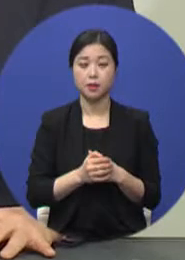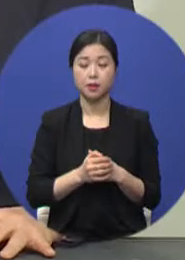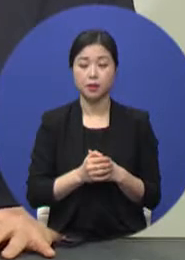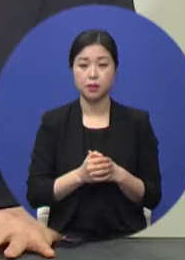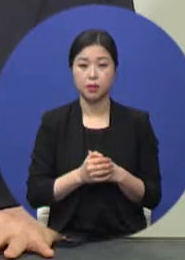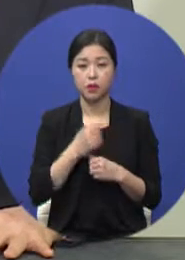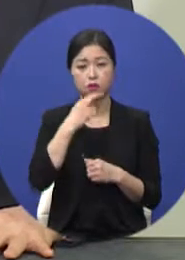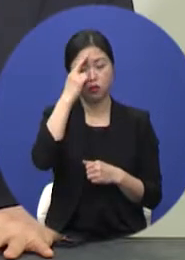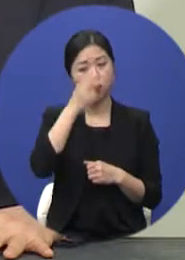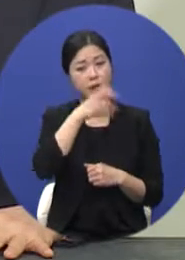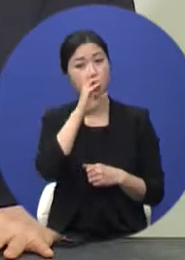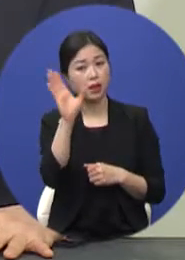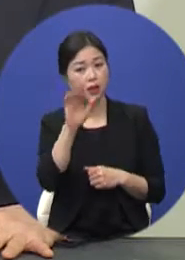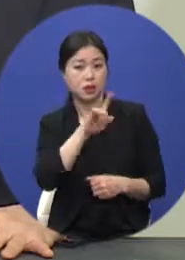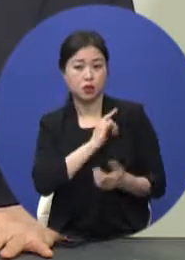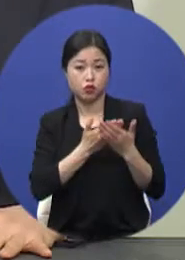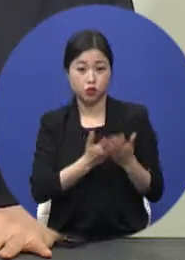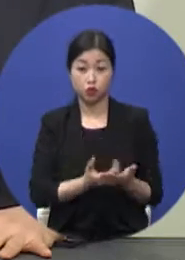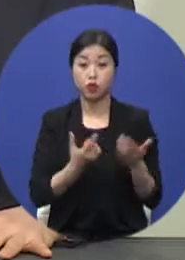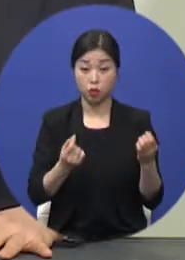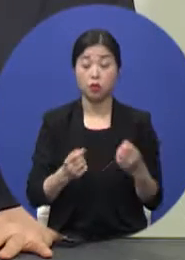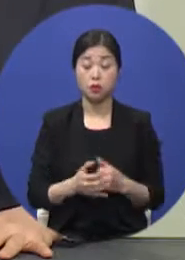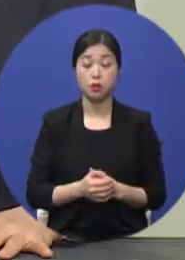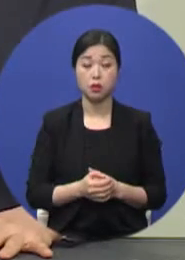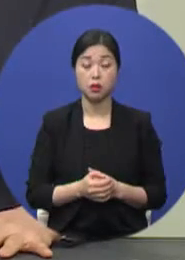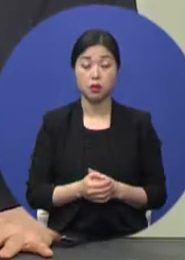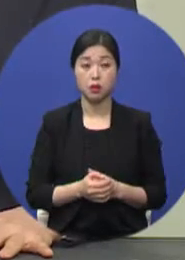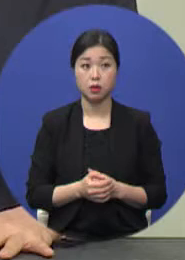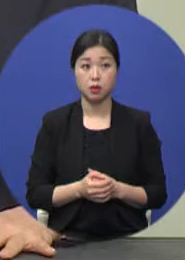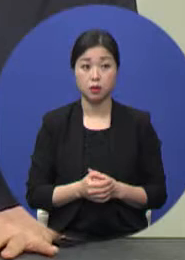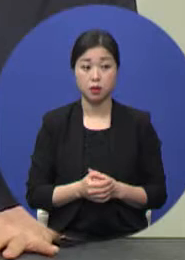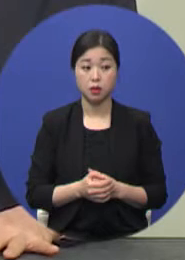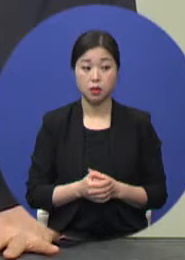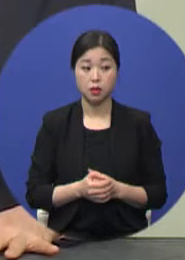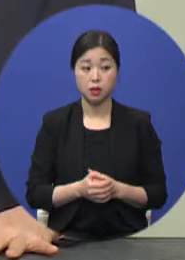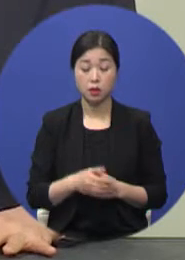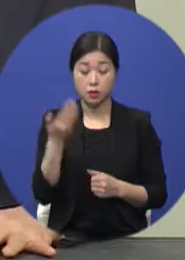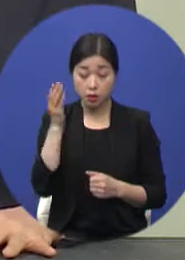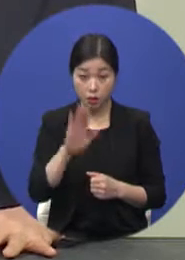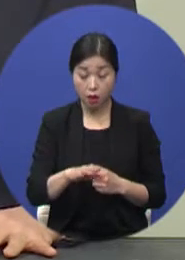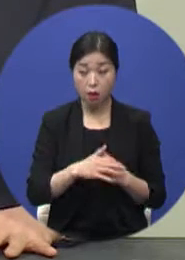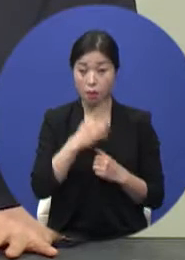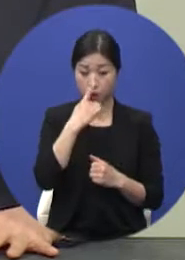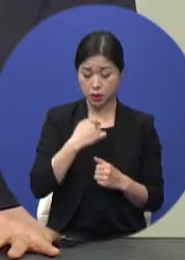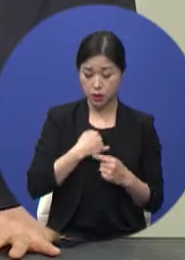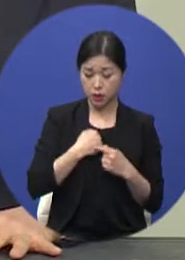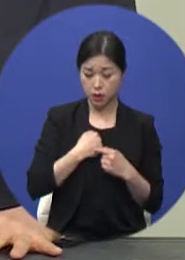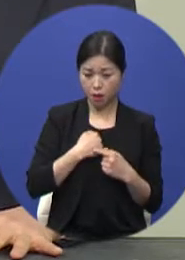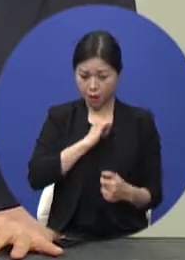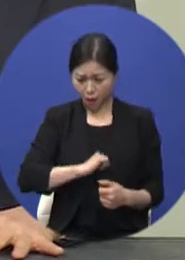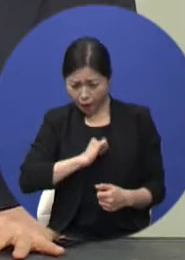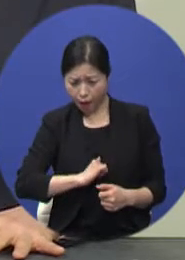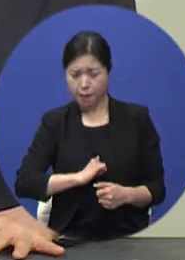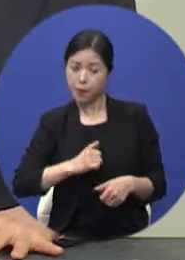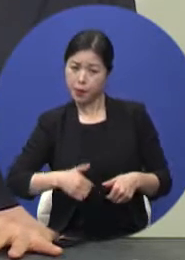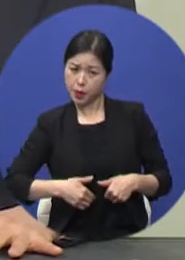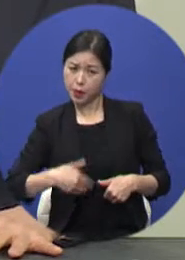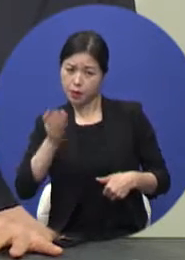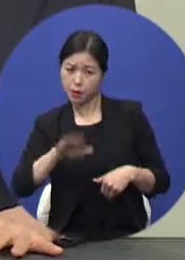술 안 먹는 게 제일 중요한 것 같습니다. 지금 그 네. 또 그걸 자제를 해야 되는데